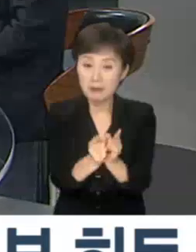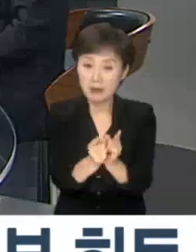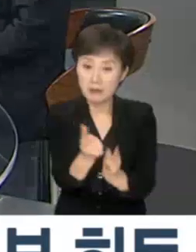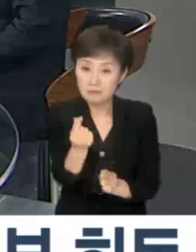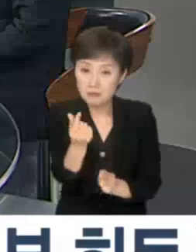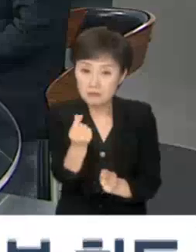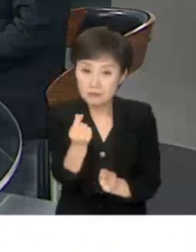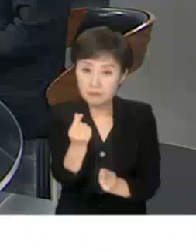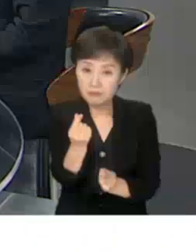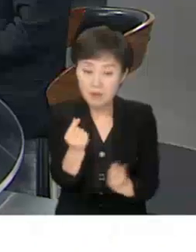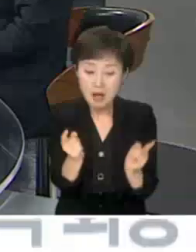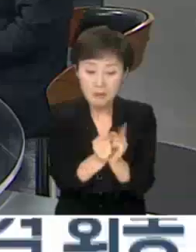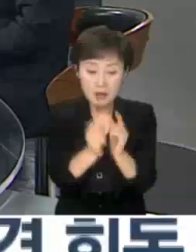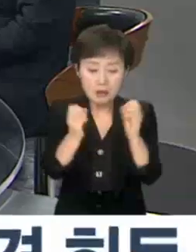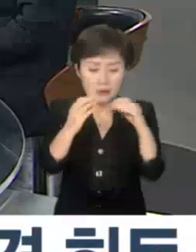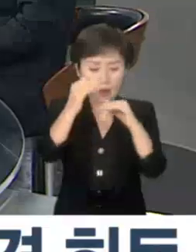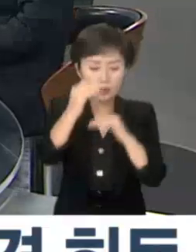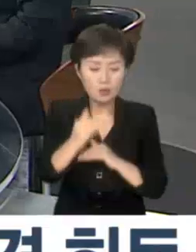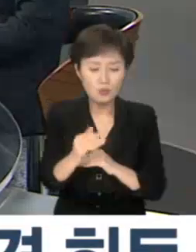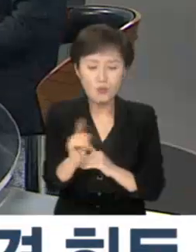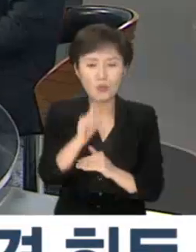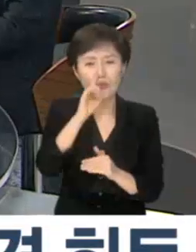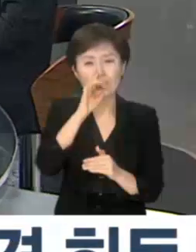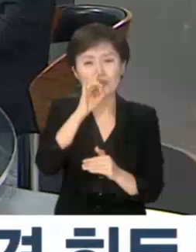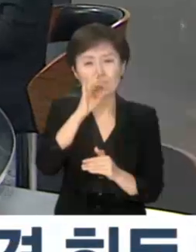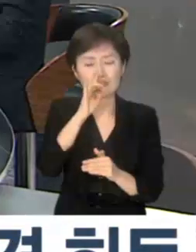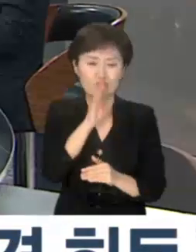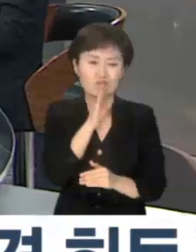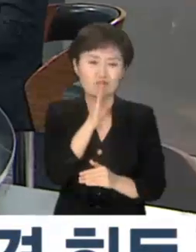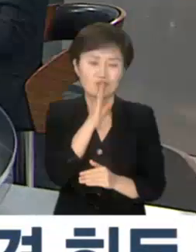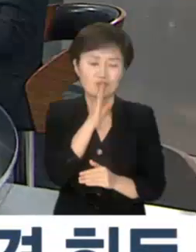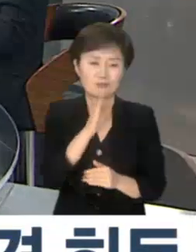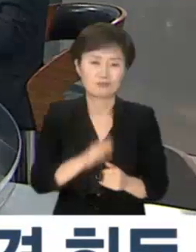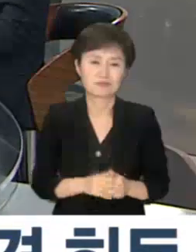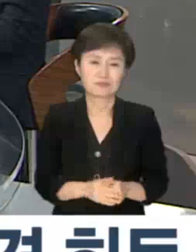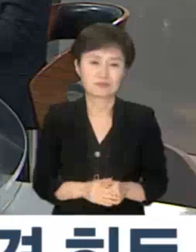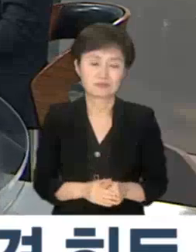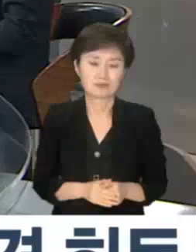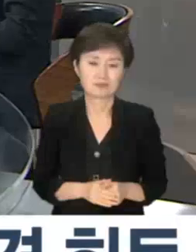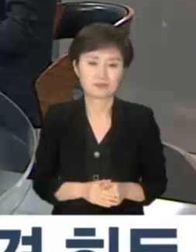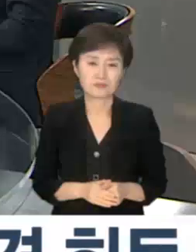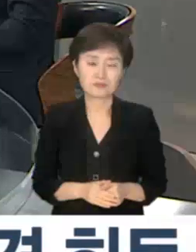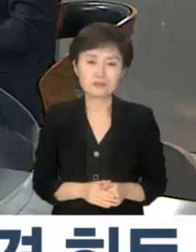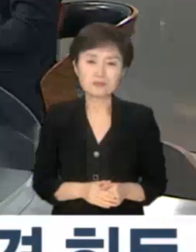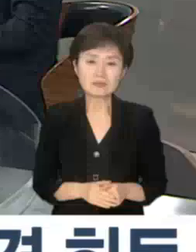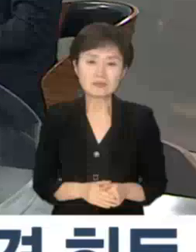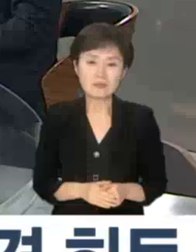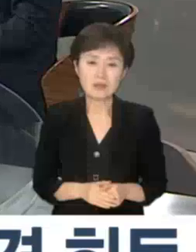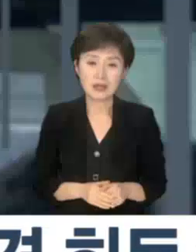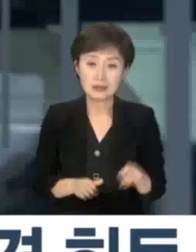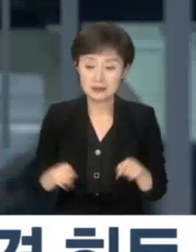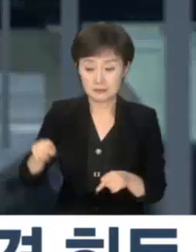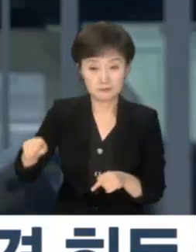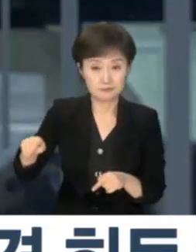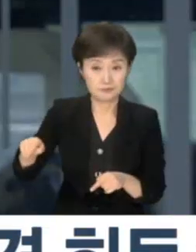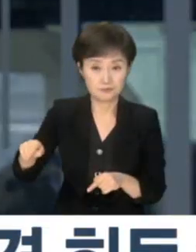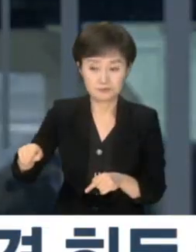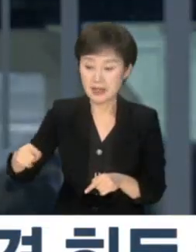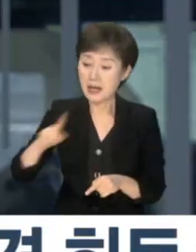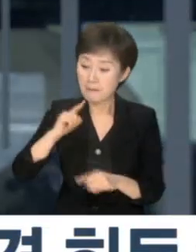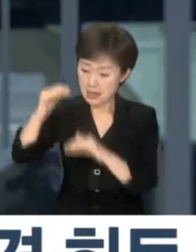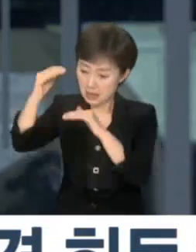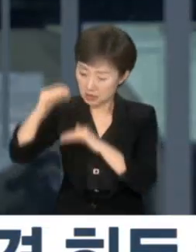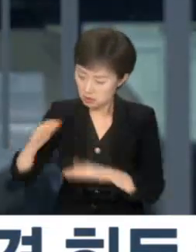실제로 어떤 결의 이야기가 나올 것인가 지금으로선 두 분의 의견이 다른데 앞서 이제 그 당 지도부에서 나왔던